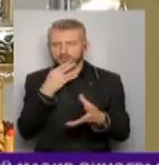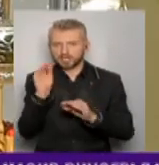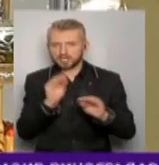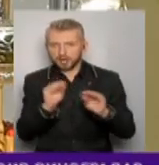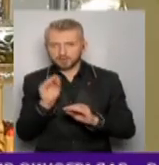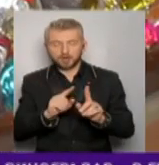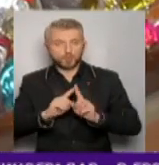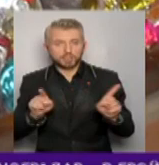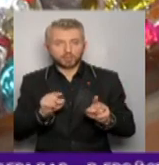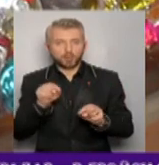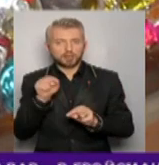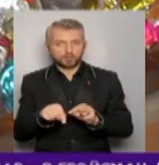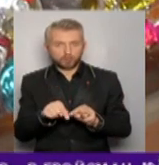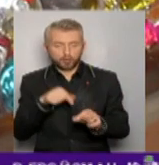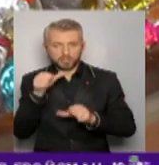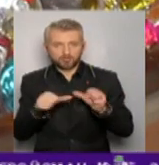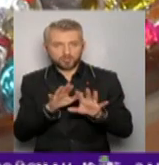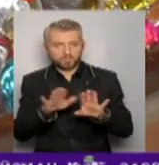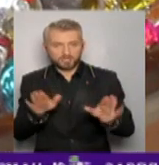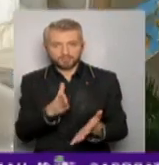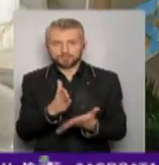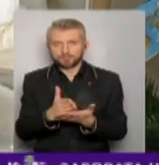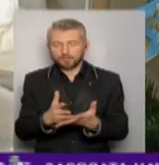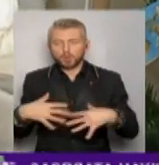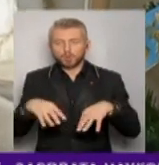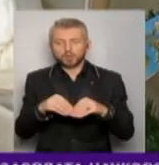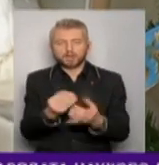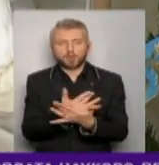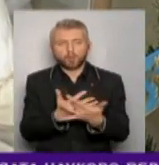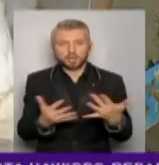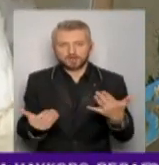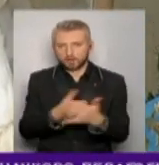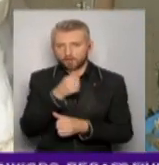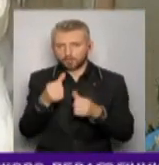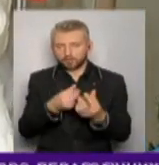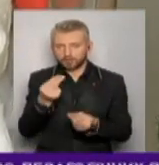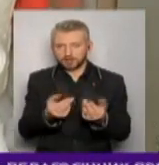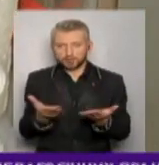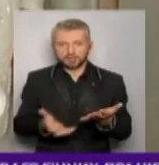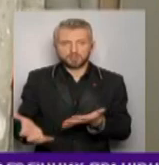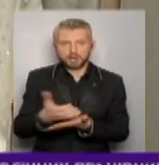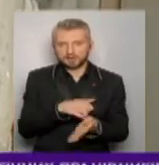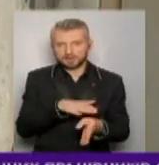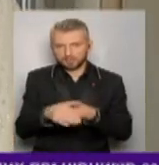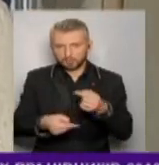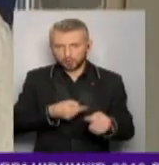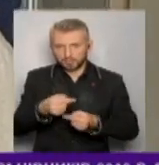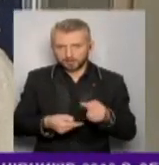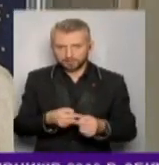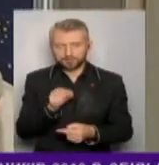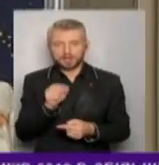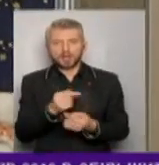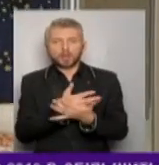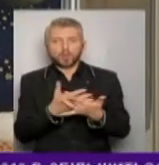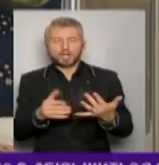унікальністю цьогорічної виставки стала родинна колекція новорічних іграшок, яку збирали цілими поколіннями. Ця